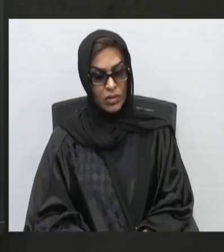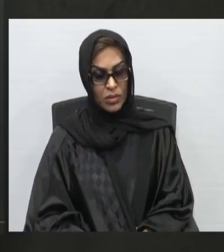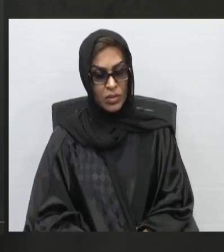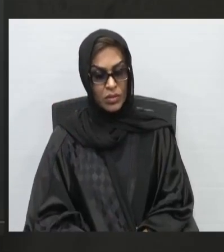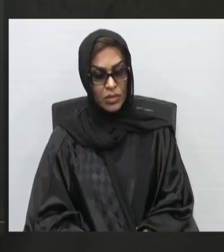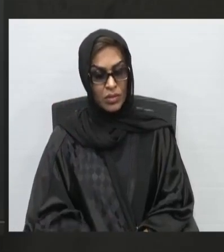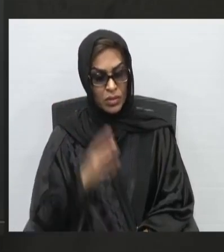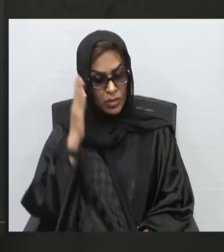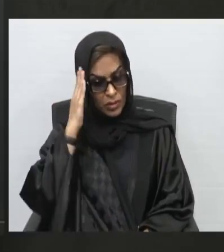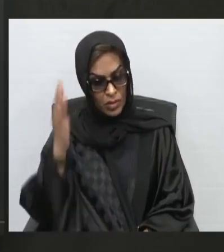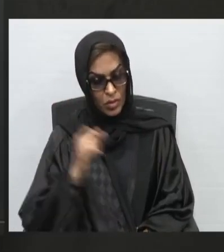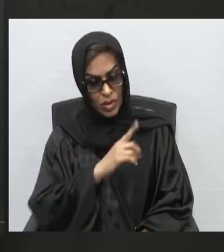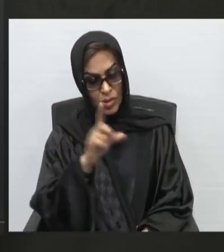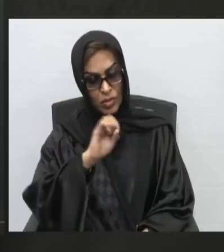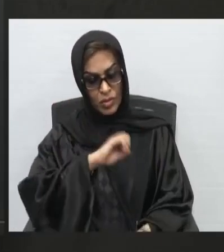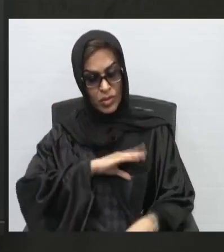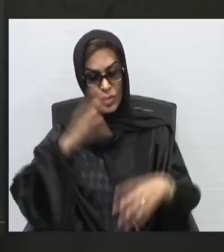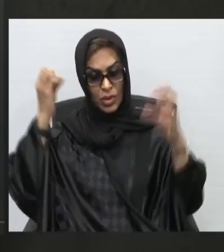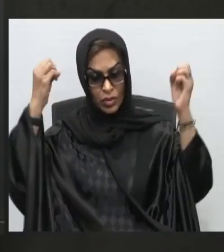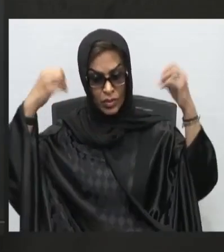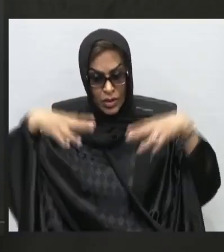اعزائي الطلاب والسلام عليكم ورحمه الله وبركاته